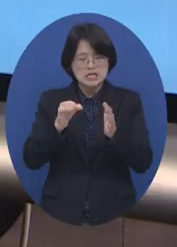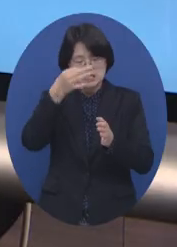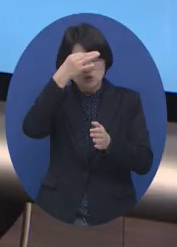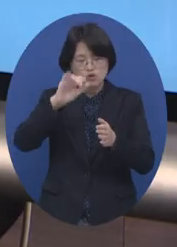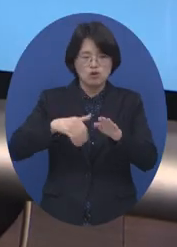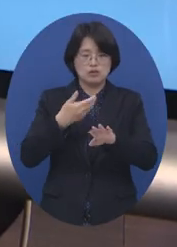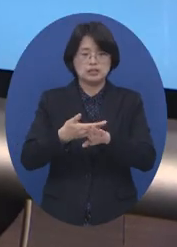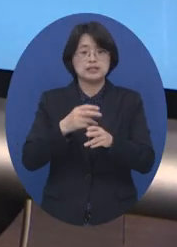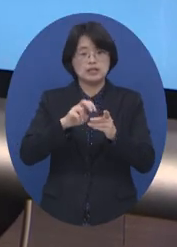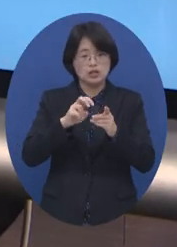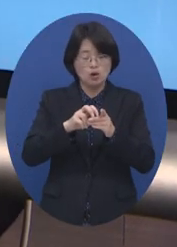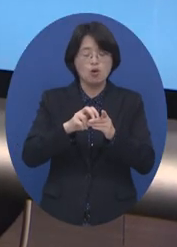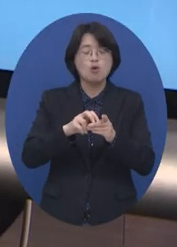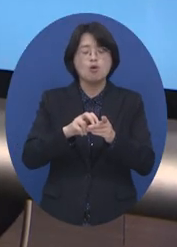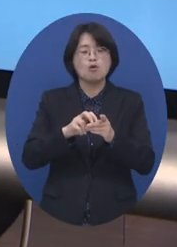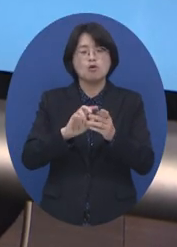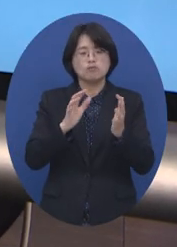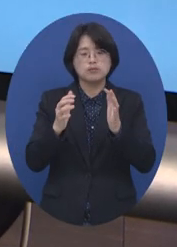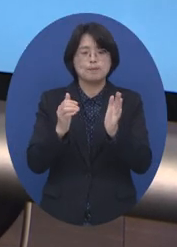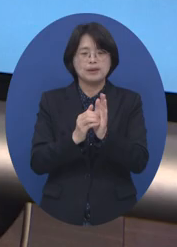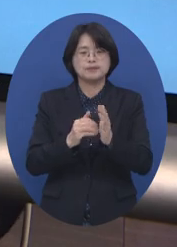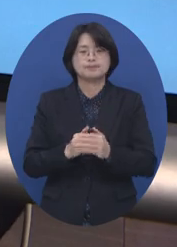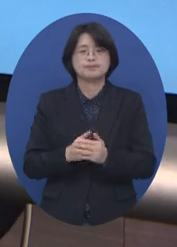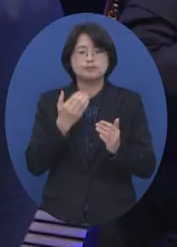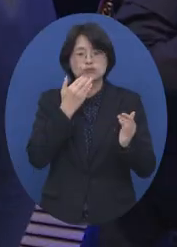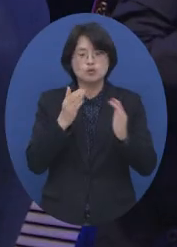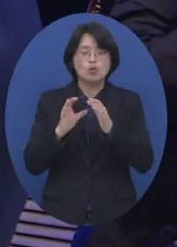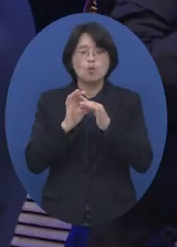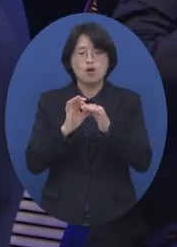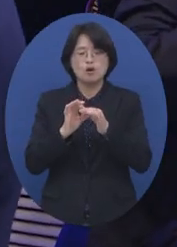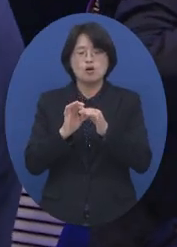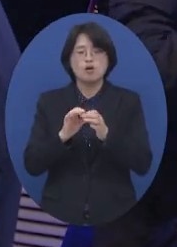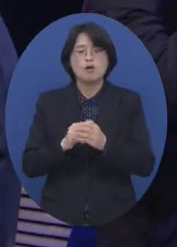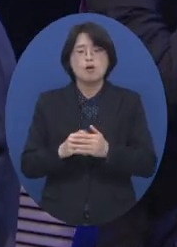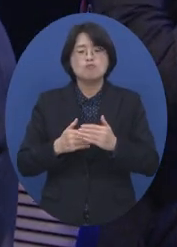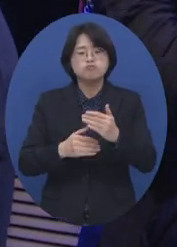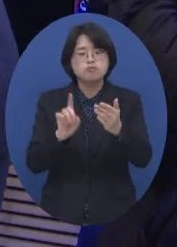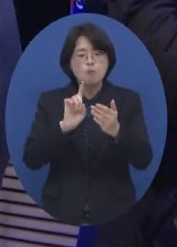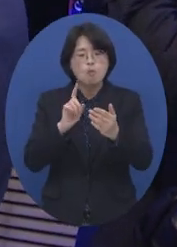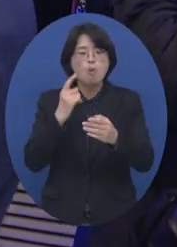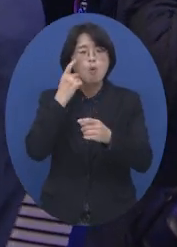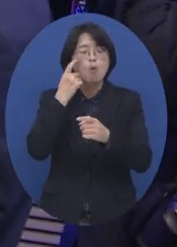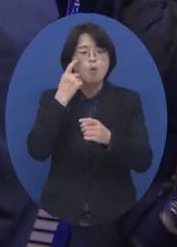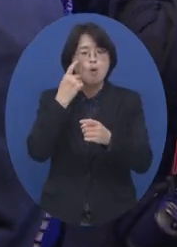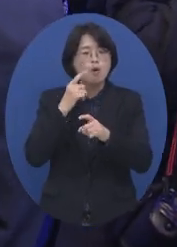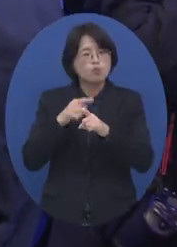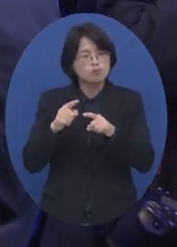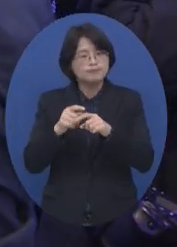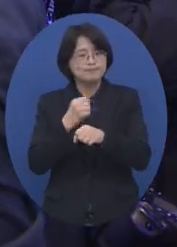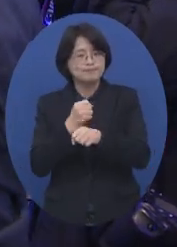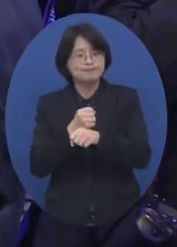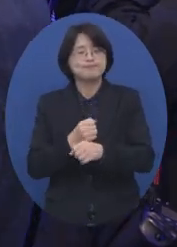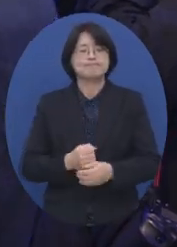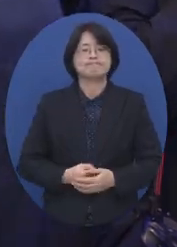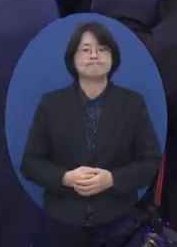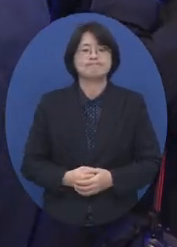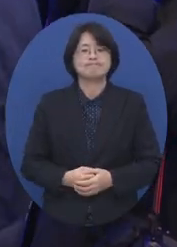대한 지원 요청 얘기가 나왔고 도는 관련 부서 등과 협의해 추진 가능성을 검토할 계획입니다.